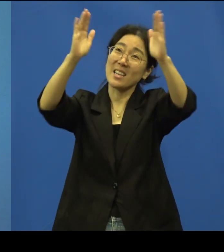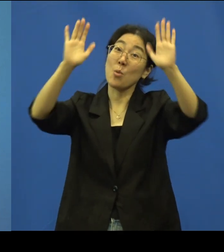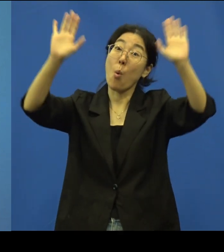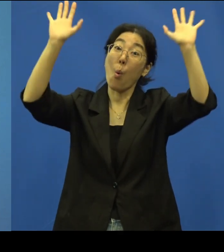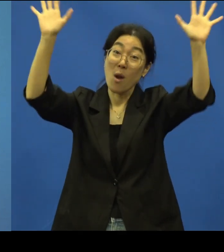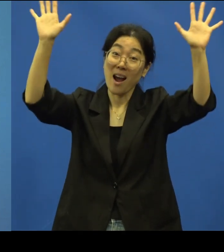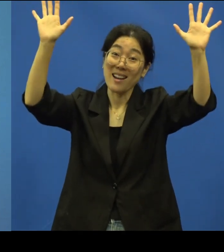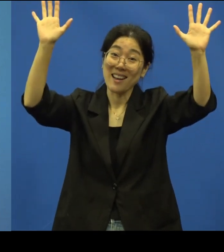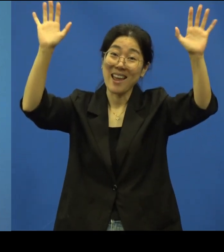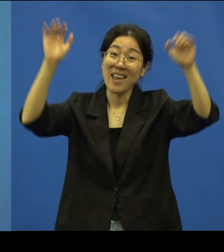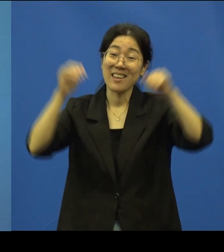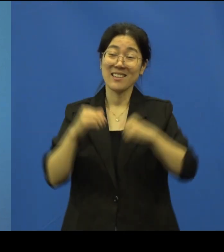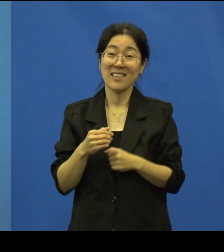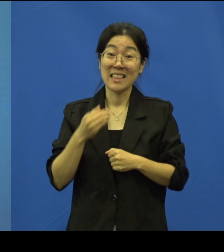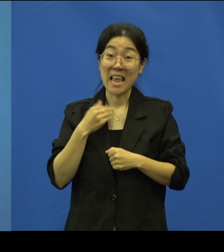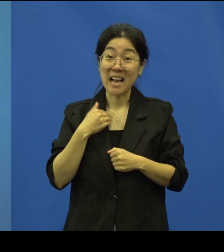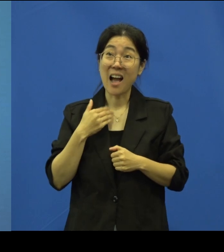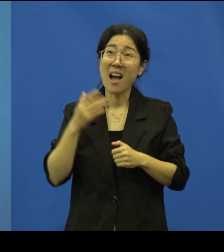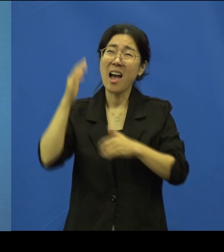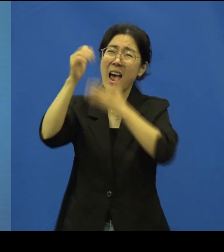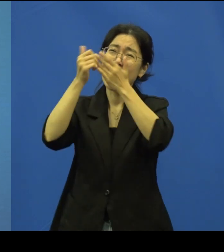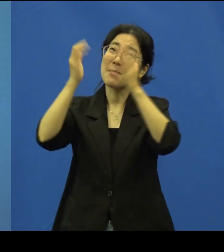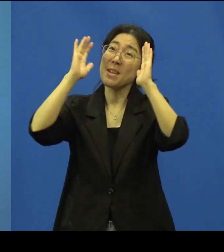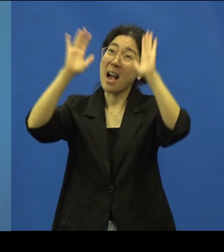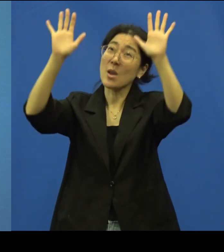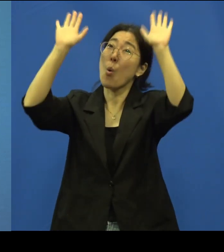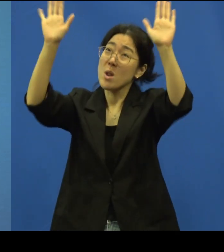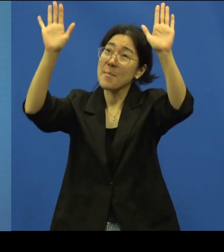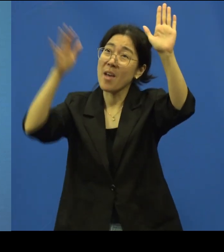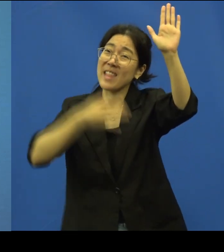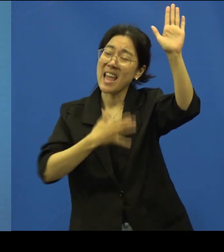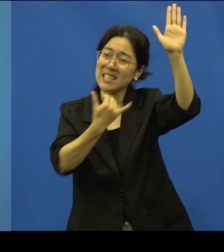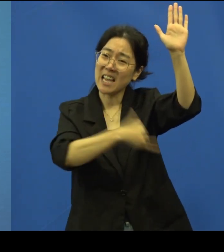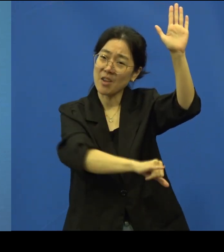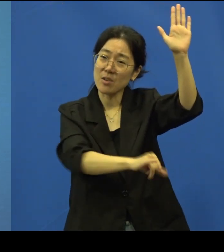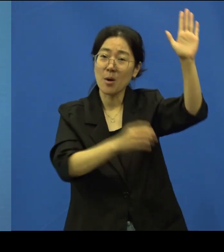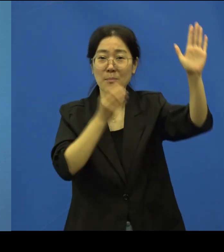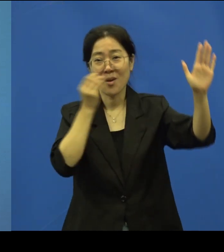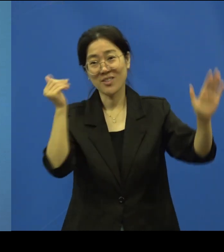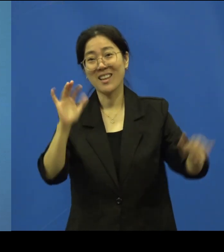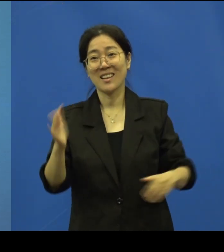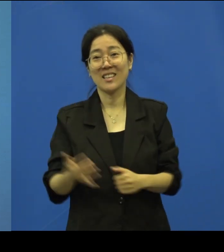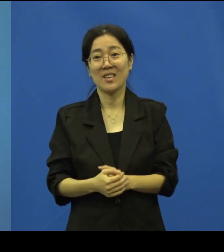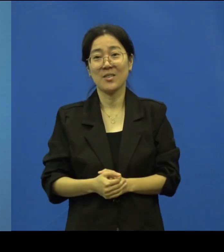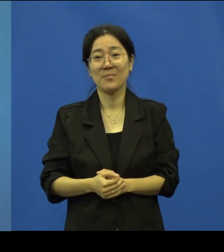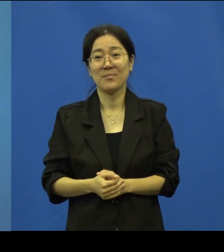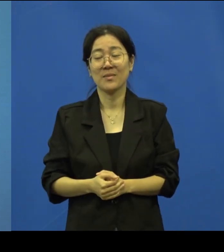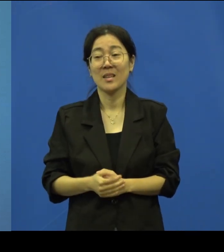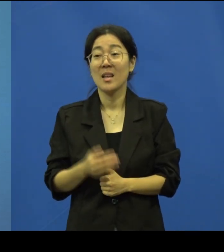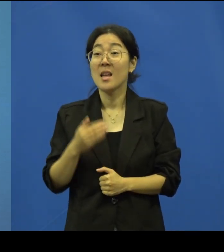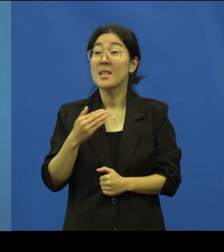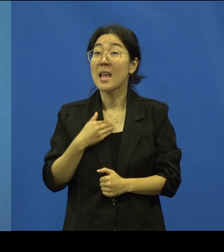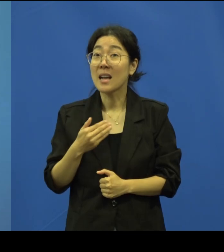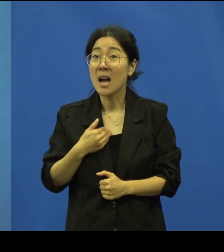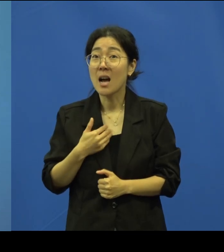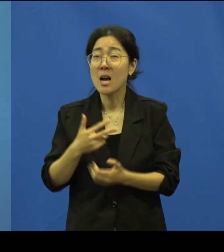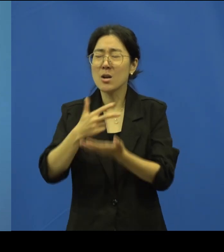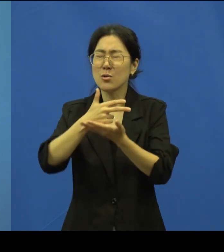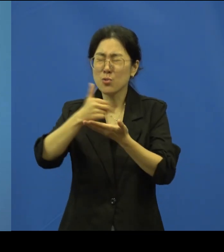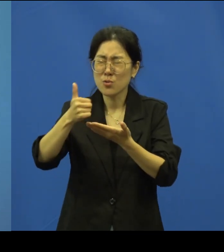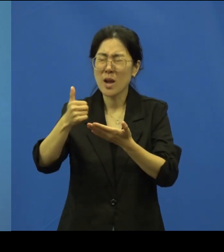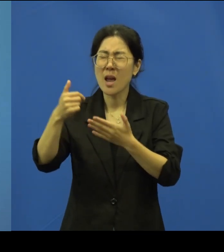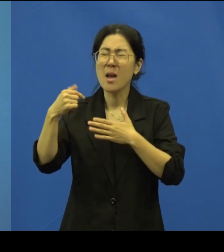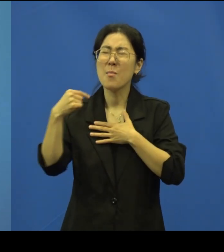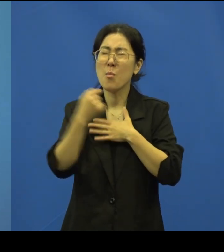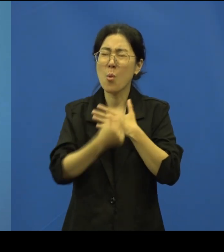자녀들의 걸음이 평탄하게 될 줄로 믿습니다. 예. 우리의 손이 올라갈 때 우리 주의 몸된